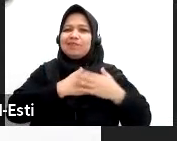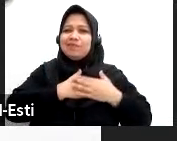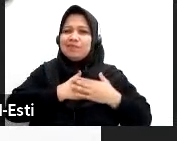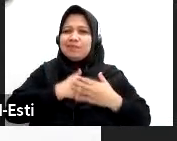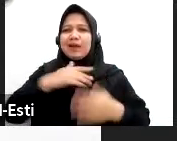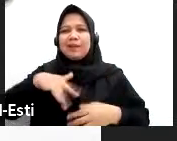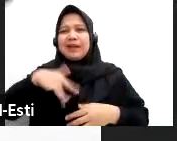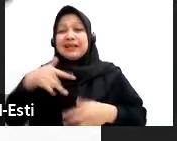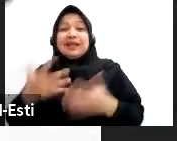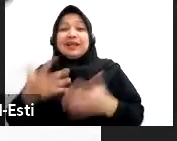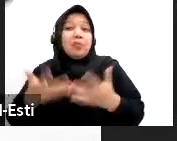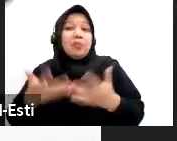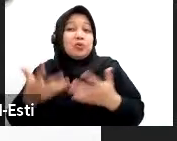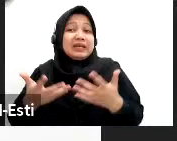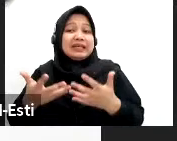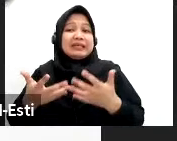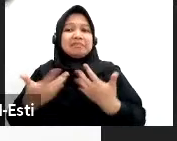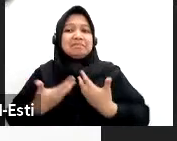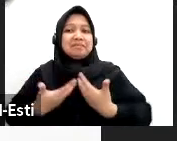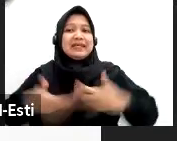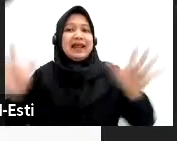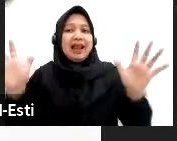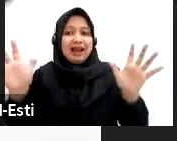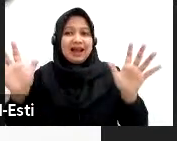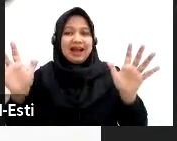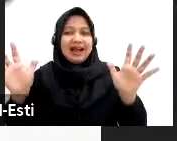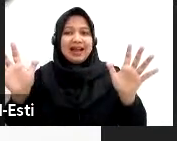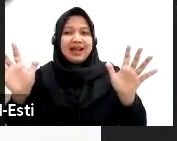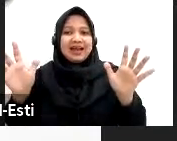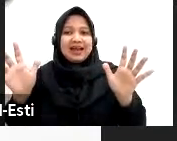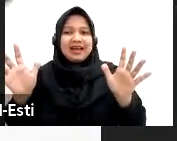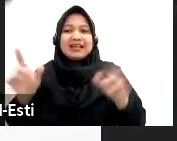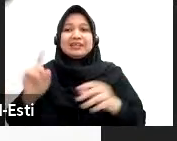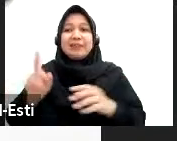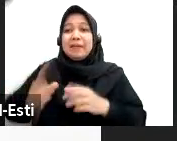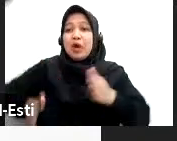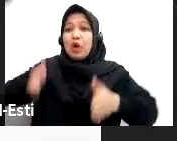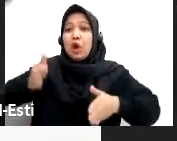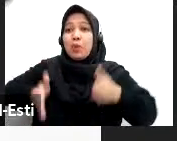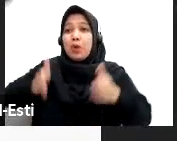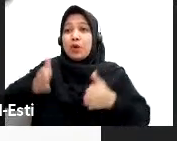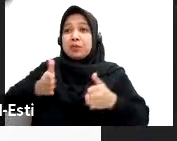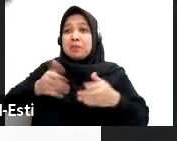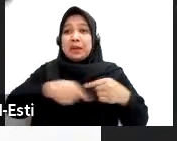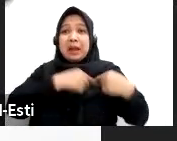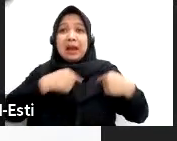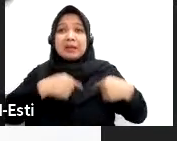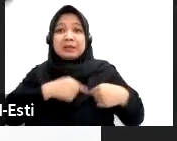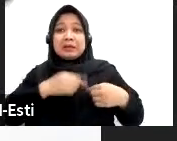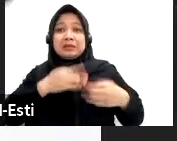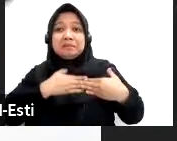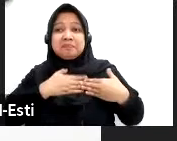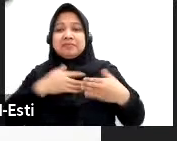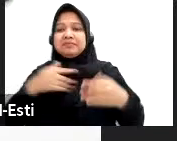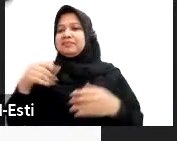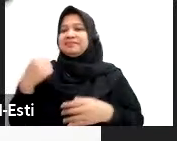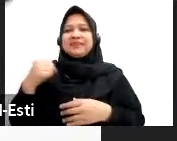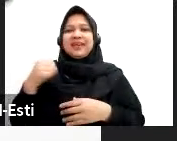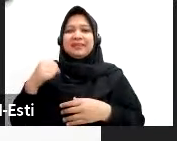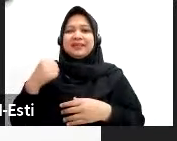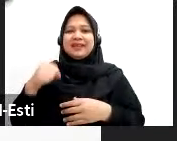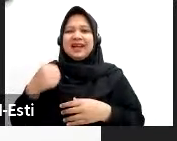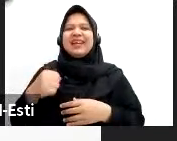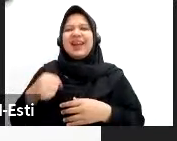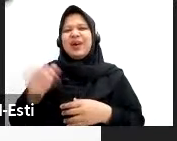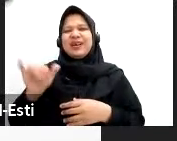kemungkinan hilang ya dan tidak mungkin dimiliki oleh sebuah robot mungkin yang sangat canggih sekali